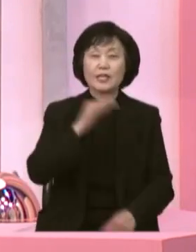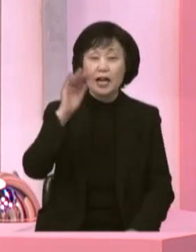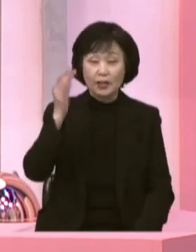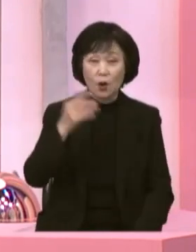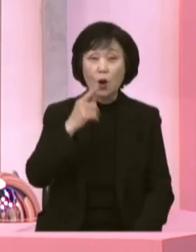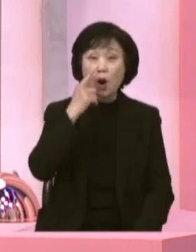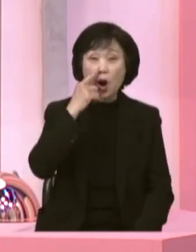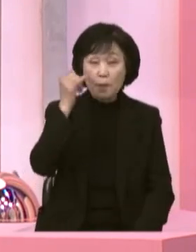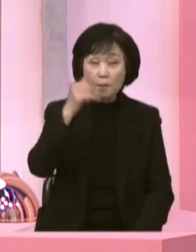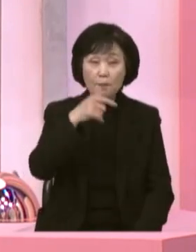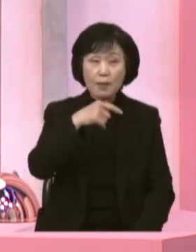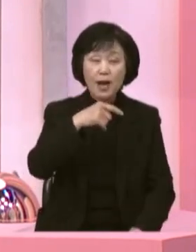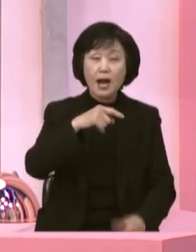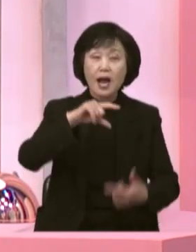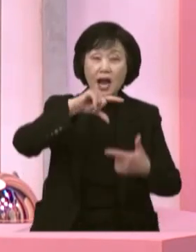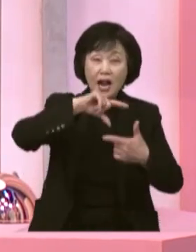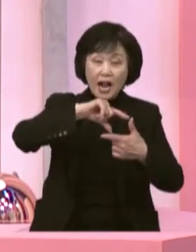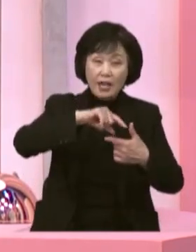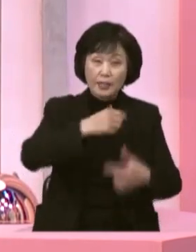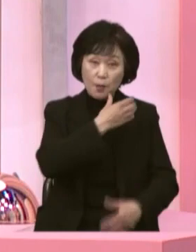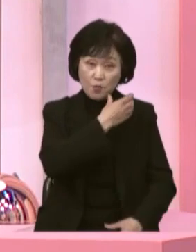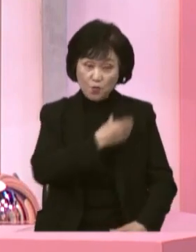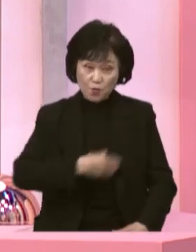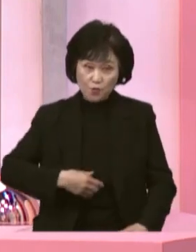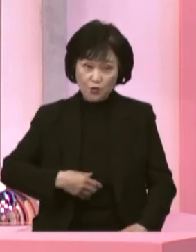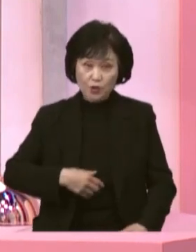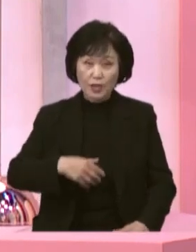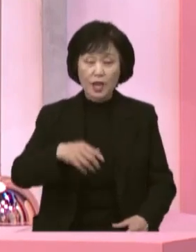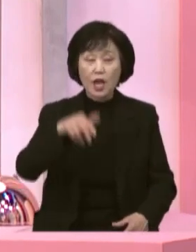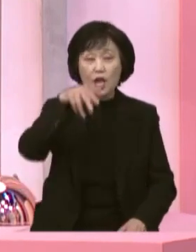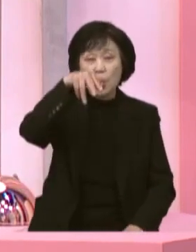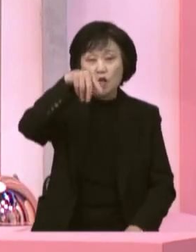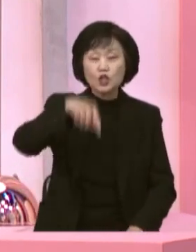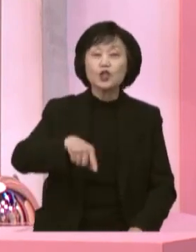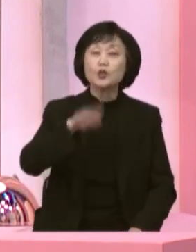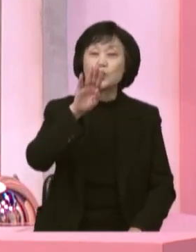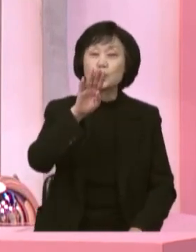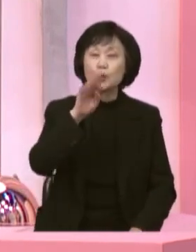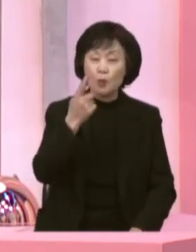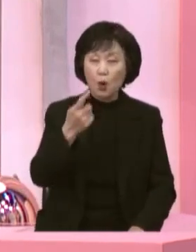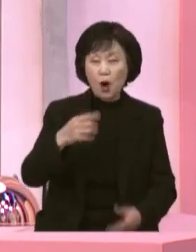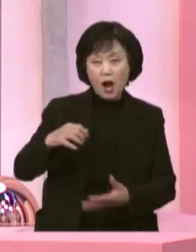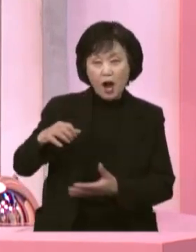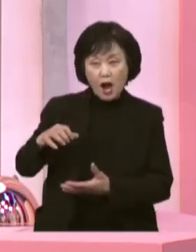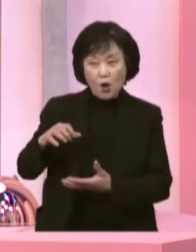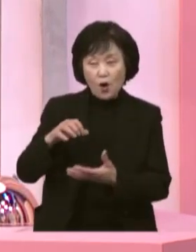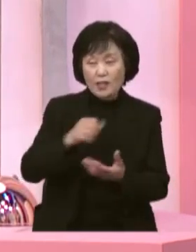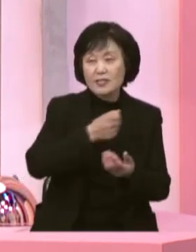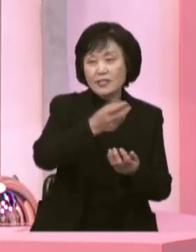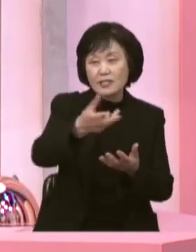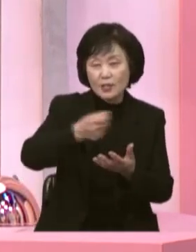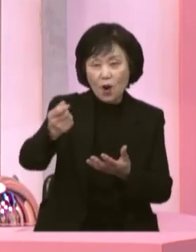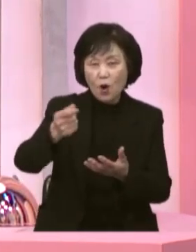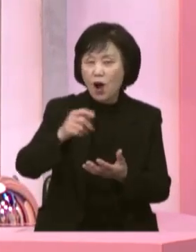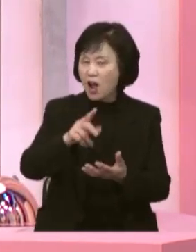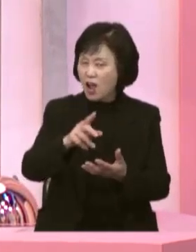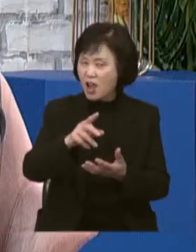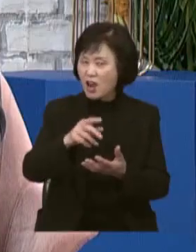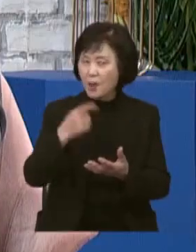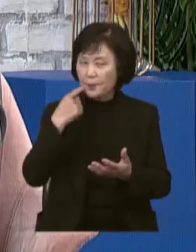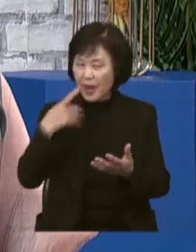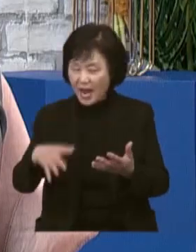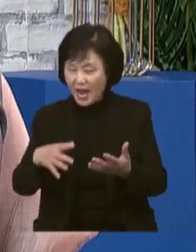엄마 강남구청에 주보를 이만큼 갖고 가서 그거 다 나는 강남구청은 안 되겠다. 서울역에 가서 또 이걸